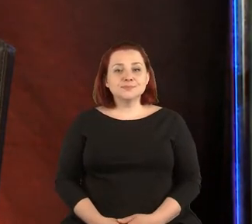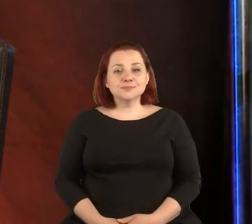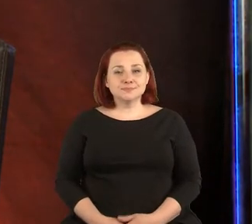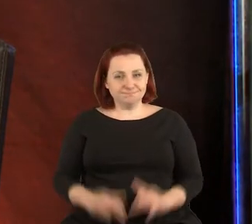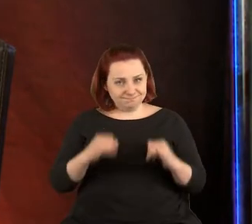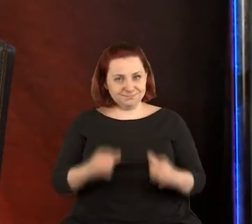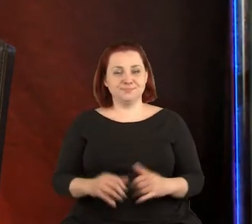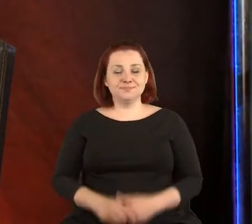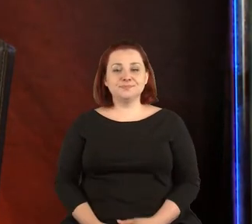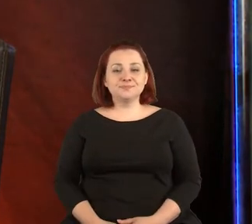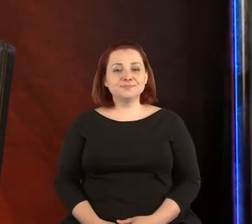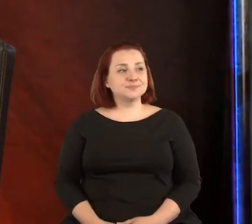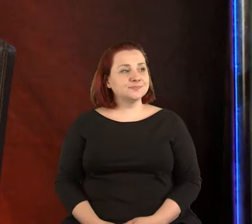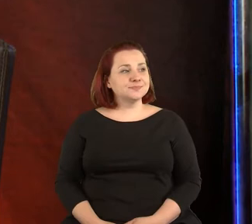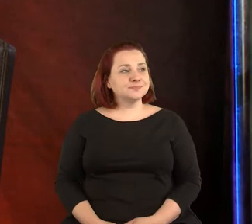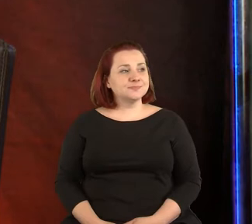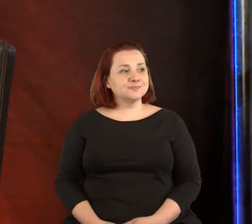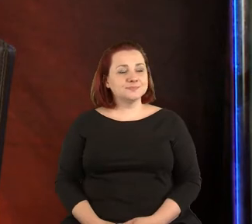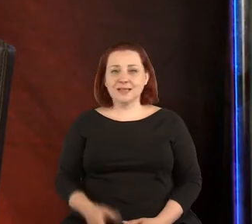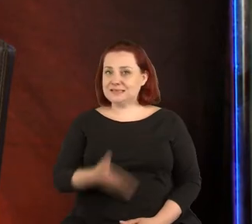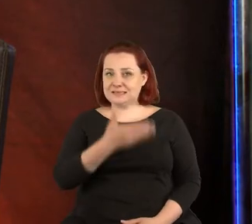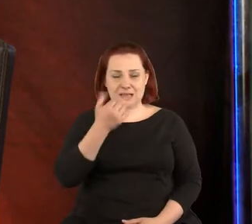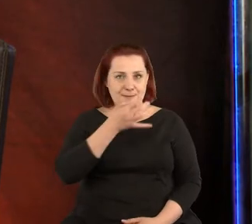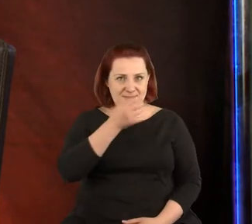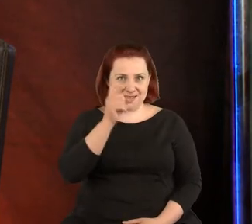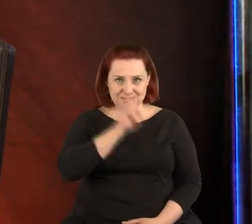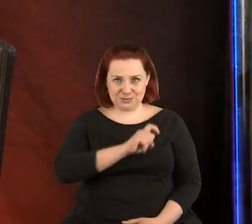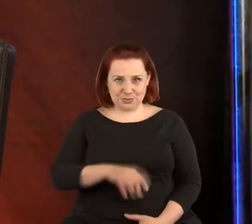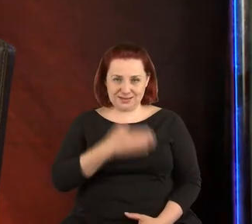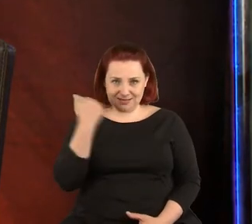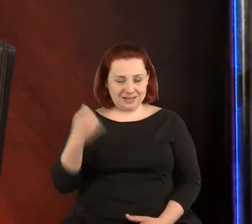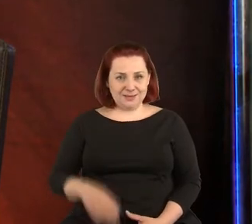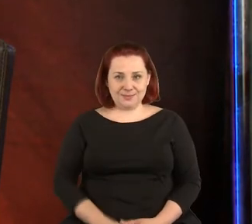Śmiało. Nie ma złych pytań.